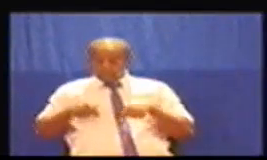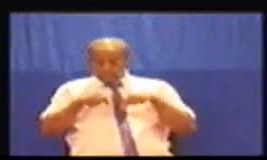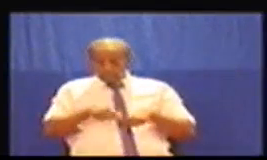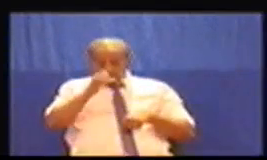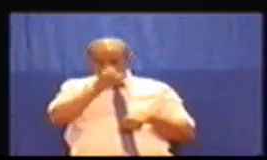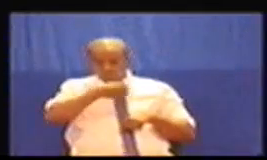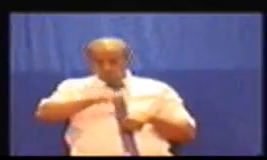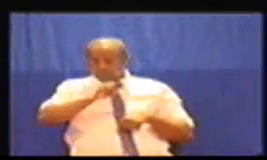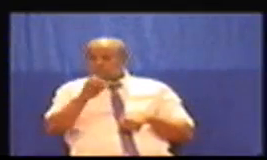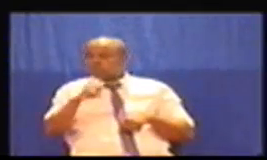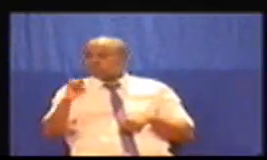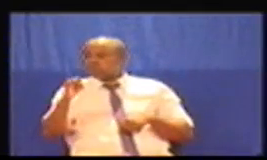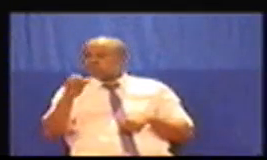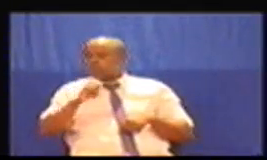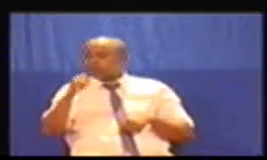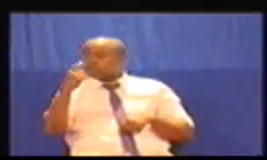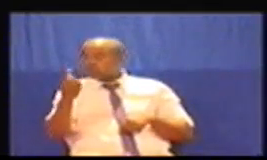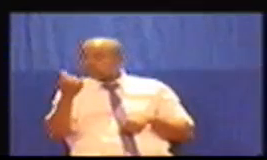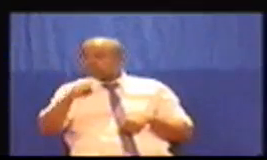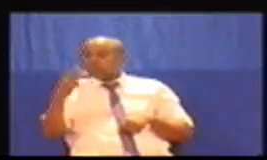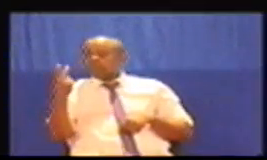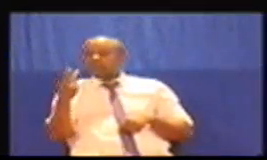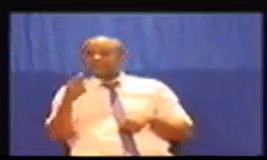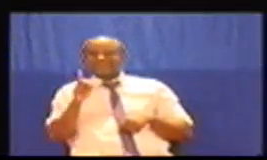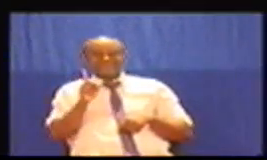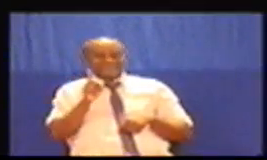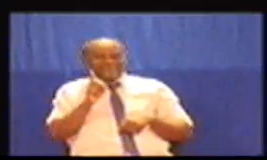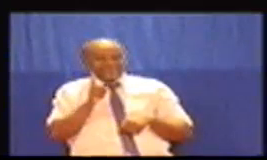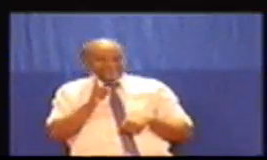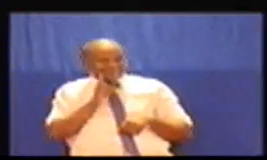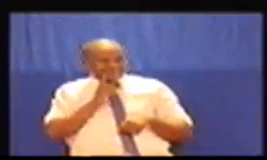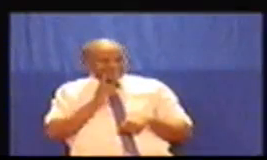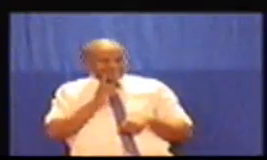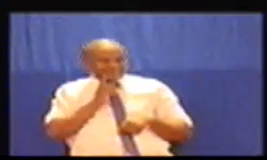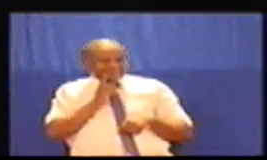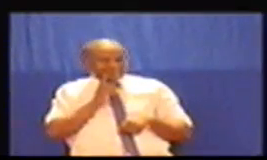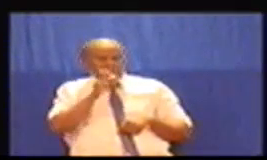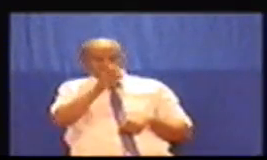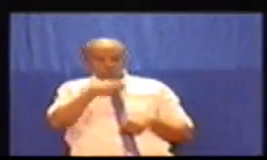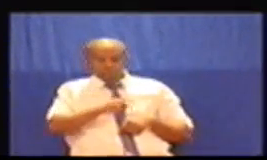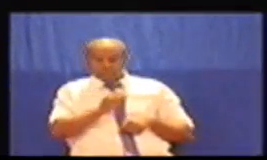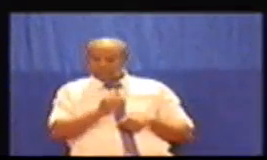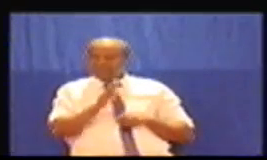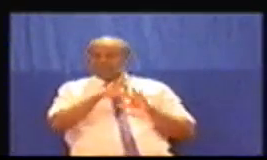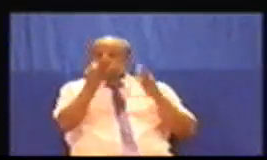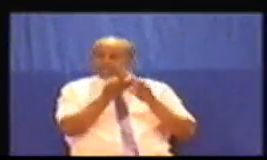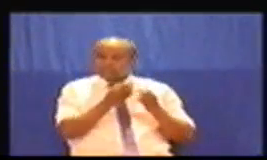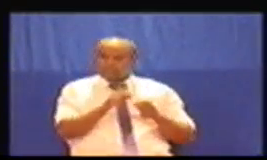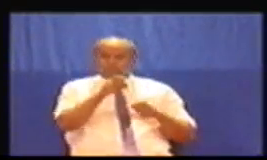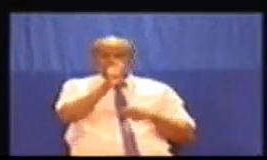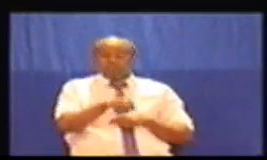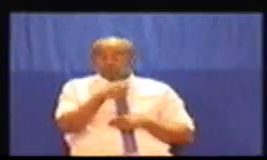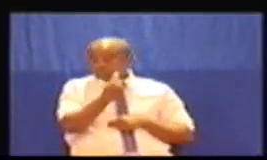kesho Jumamosi na Jumapili. Kila watu katika level ya familia moja